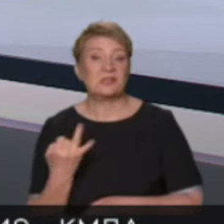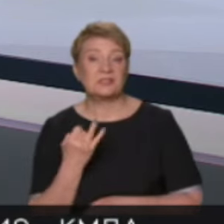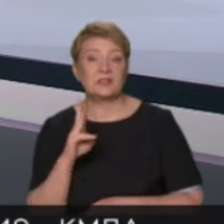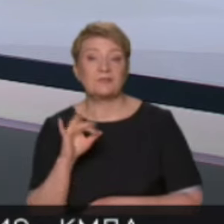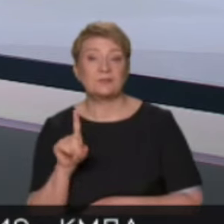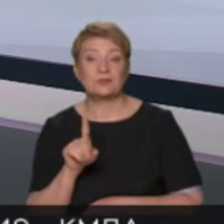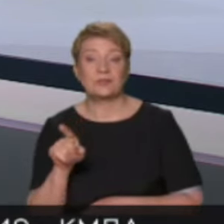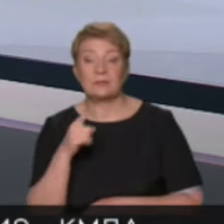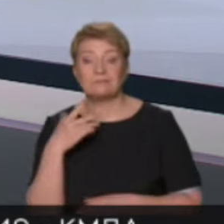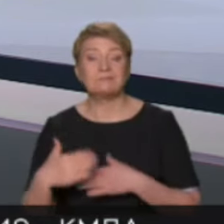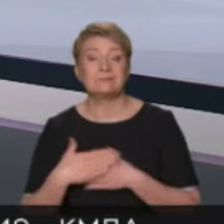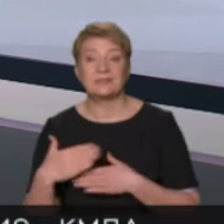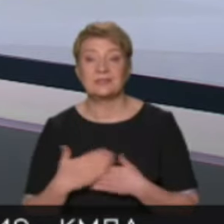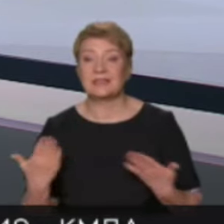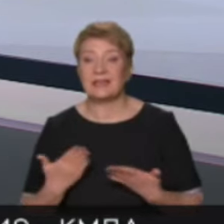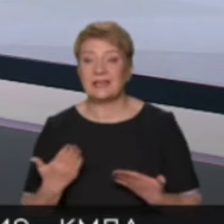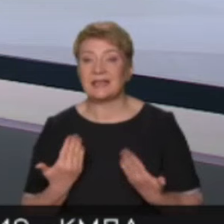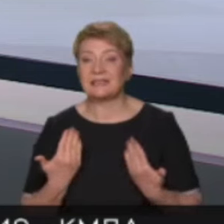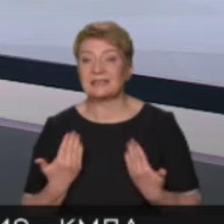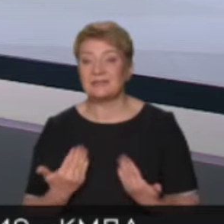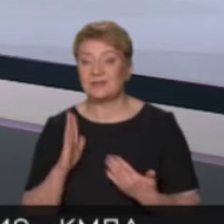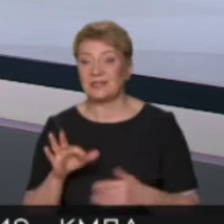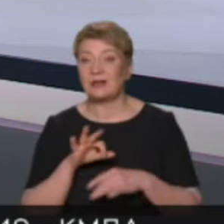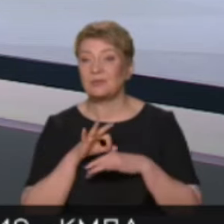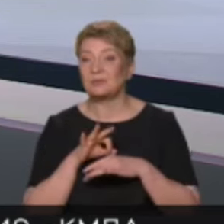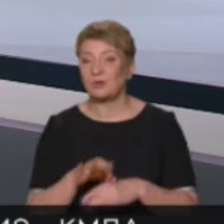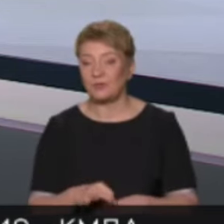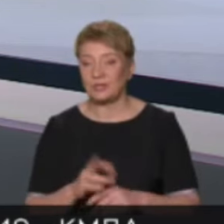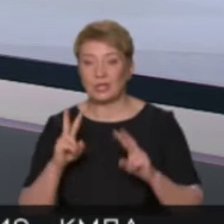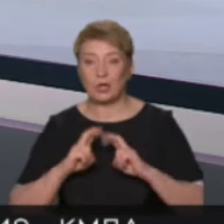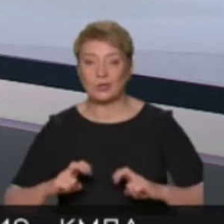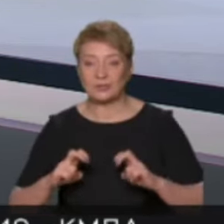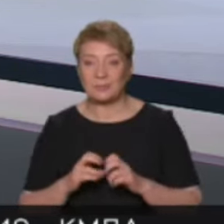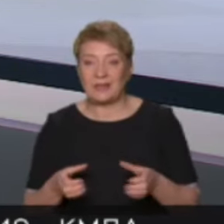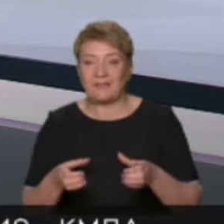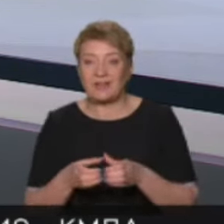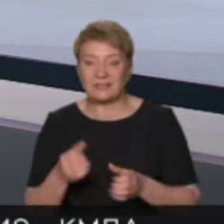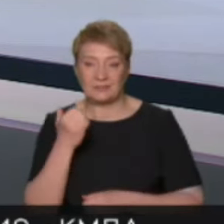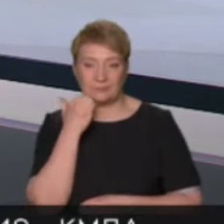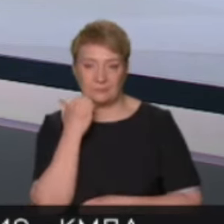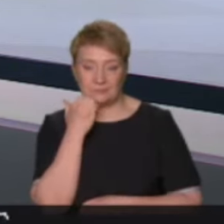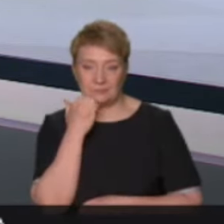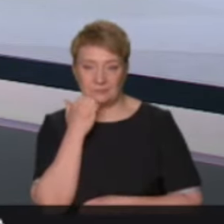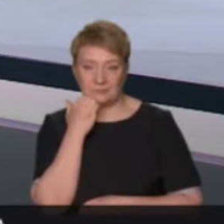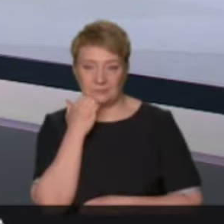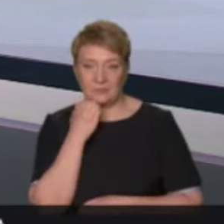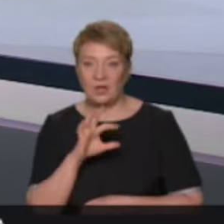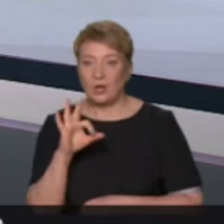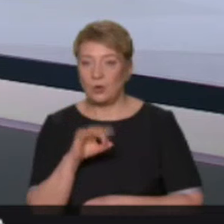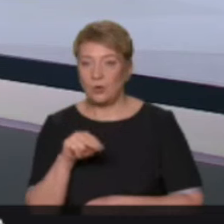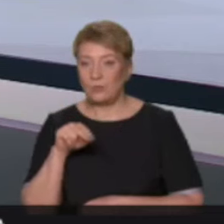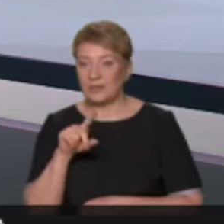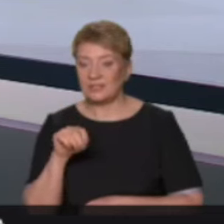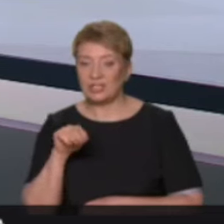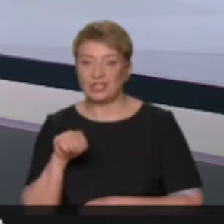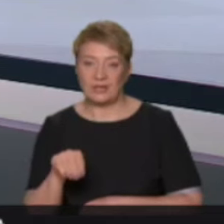вона їм скаже. Яке сьогодні, як буде проходити розбір польотів на фракції? Потім «Платформа за життя та мир», ну це шматочок